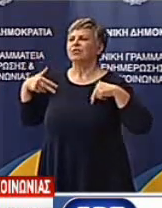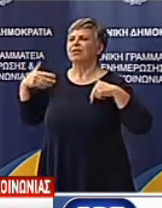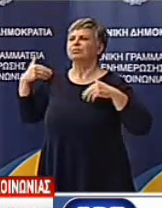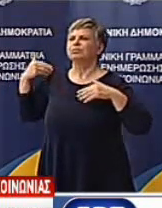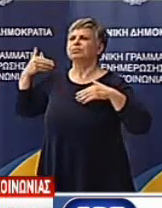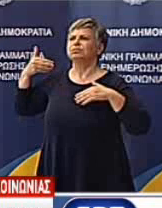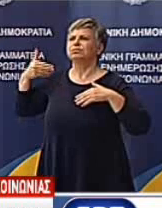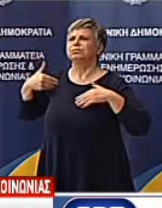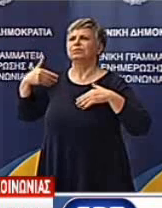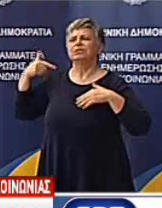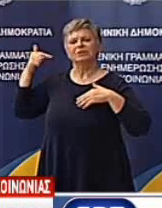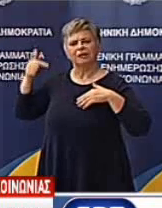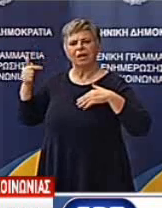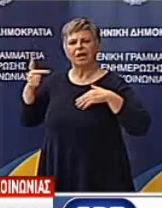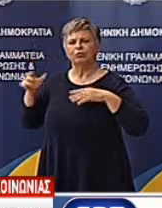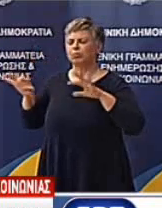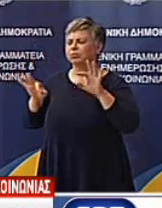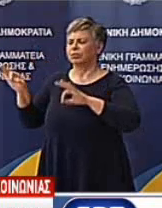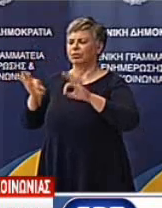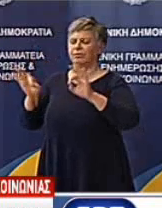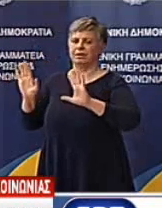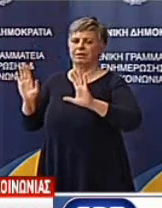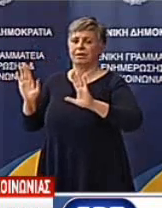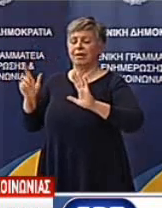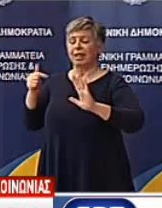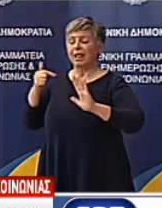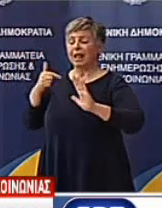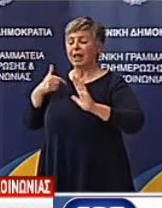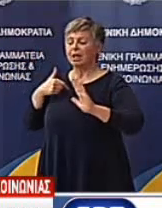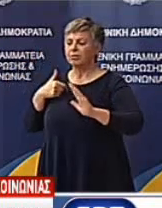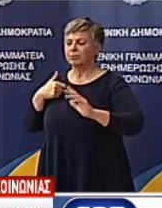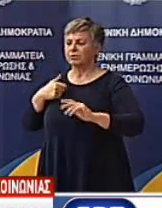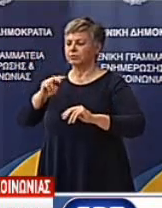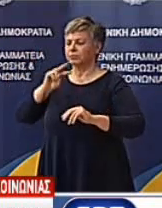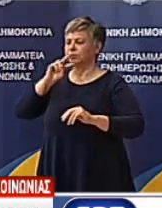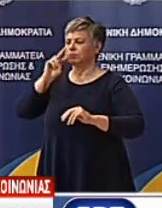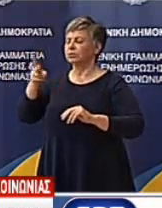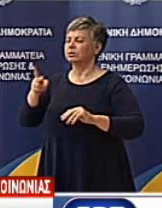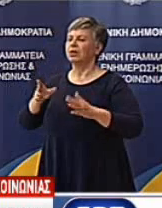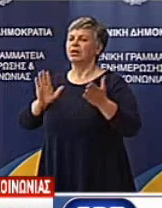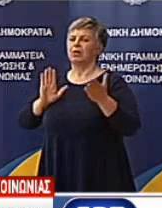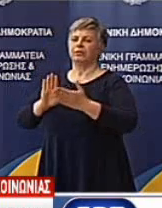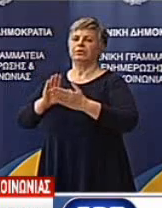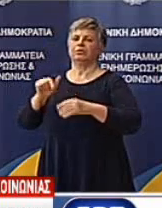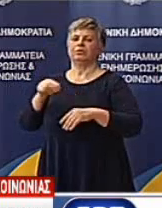συγκυβερνήσεις. Ήμασταν πάντα απέναντι σε αυτό και θα είμαστε. Αποδεικνύεται λοιπόν από το νομοσχέδιο το